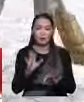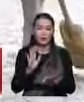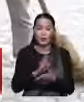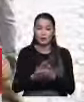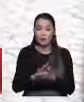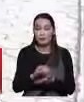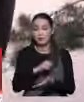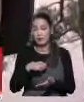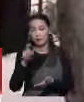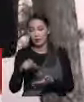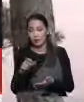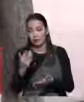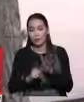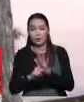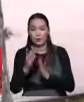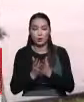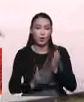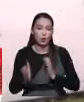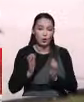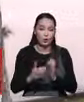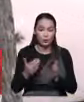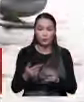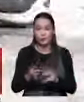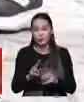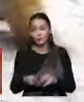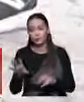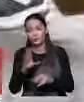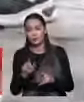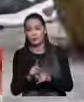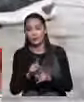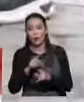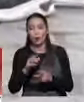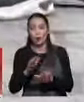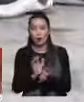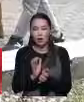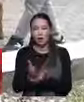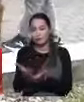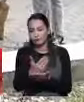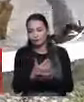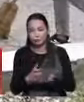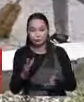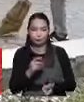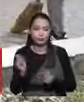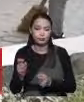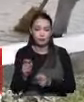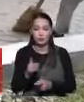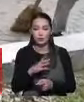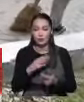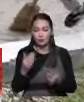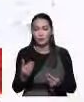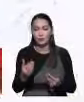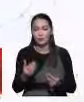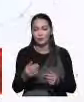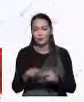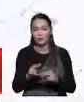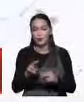Дана Қазақ. Сенбілік барысында студенттер жатаққана айналасын жөнге келтіріп, қоқыс пен сынған бұтақтарды сыртқа шығарды. төңіректі тазартты.